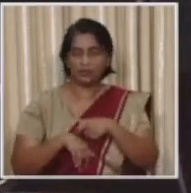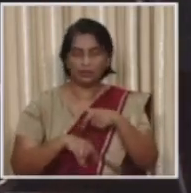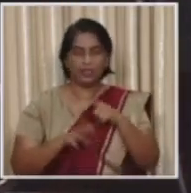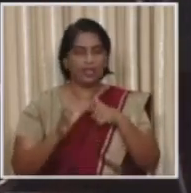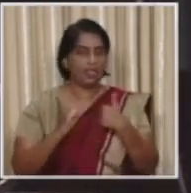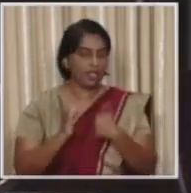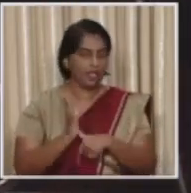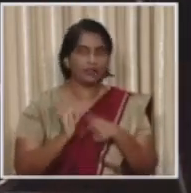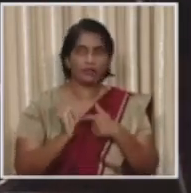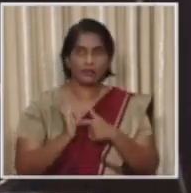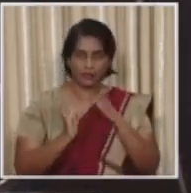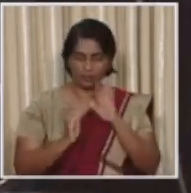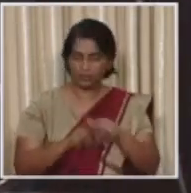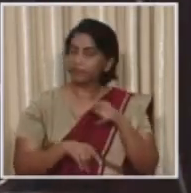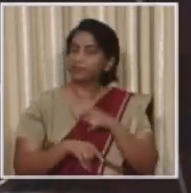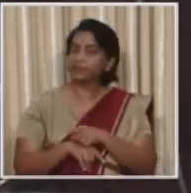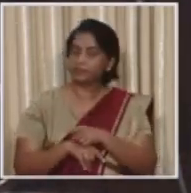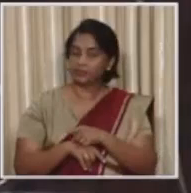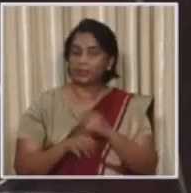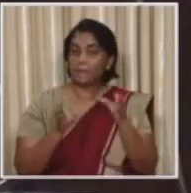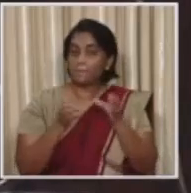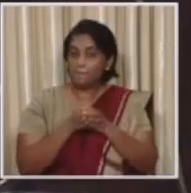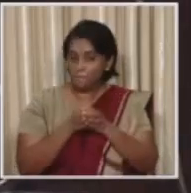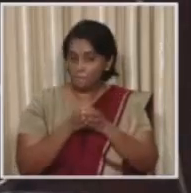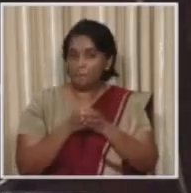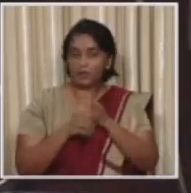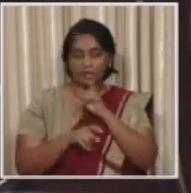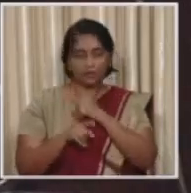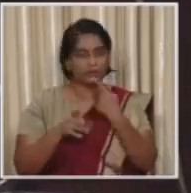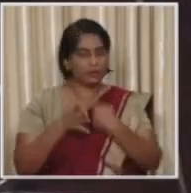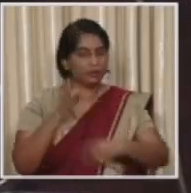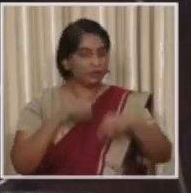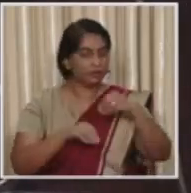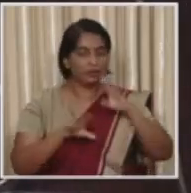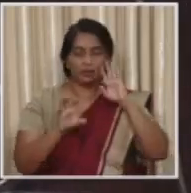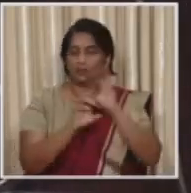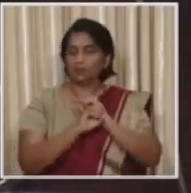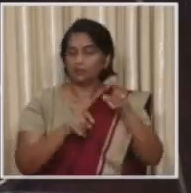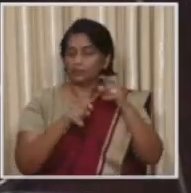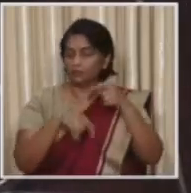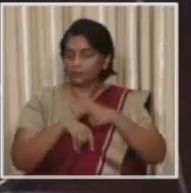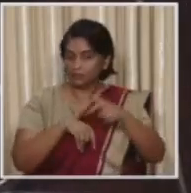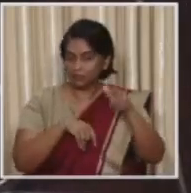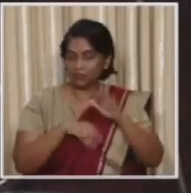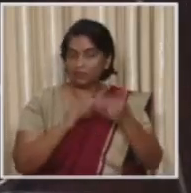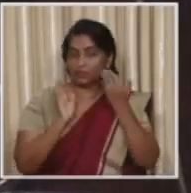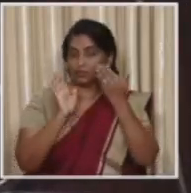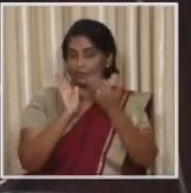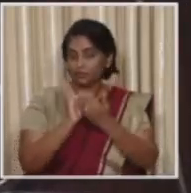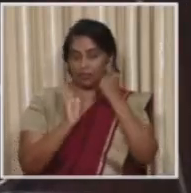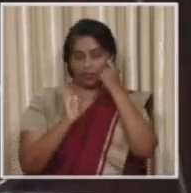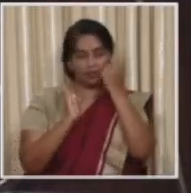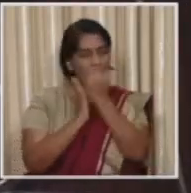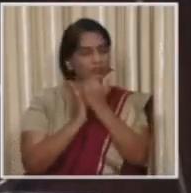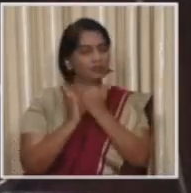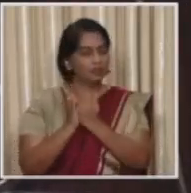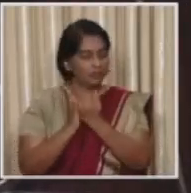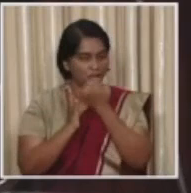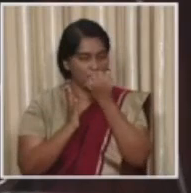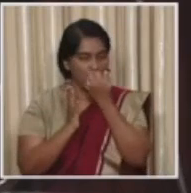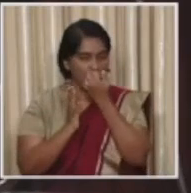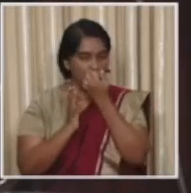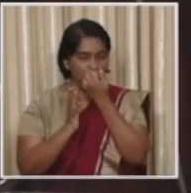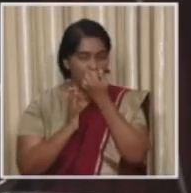අනුව තිබෙනවා. ඒ පක්ෂයට ඇරෙන්න මැතිවරණයක් ප්‍රකාශයට පත් කළා තියෙද්දි ඉදිරිපත් වෙන යෝජනා සම්බන්ධයෙන්